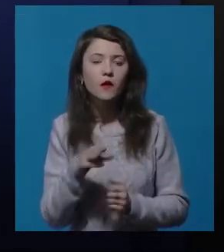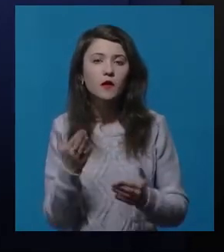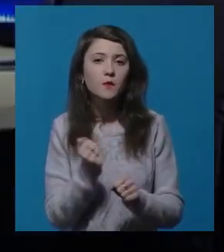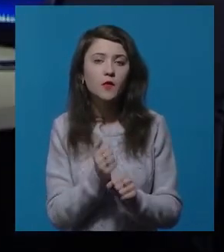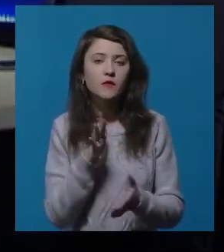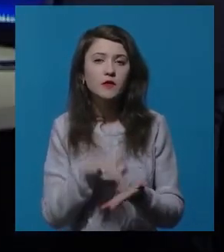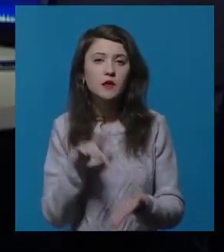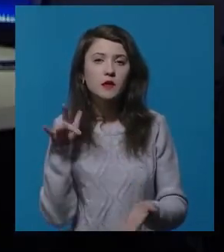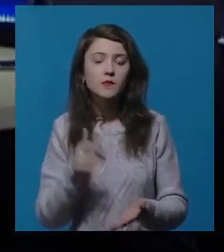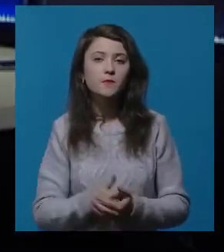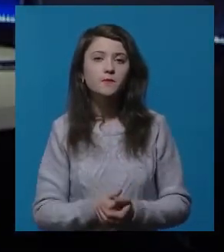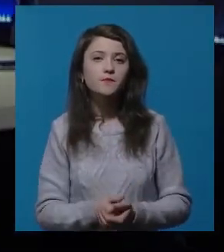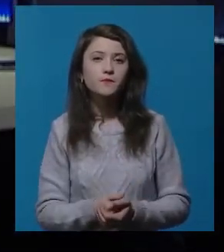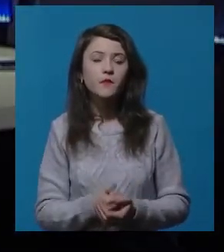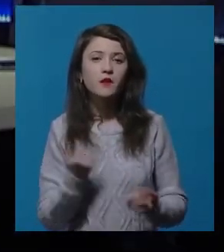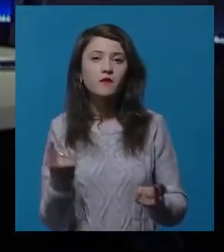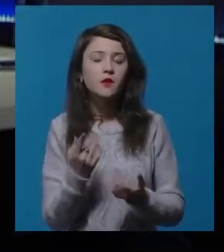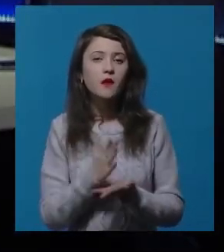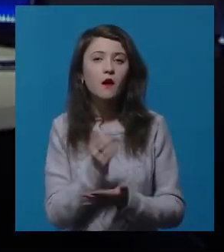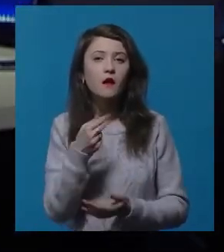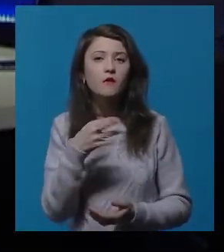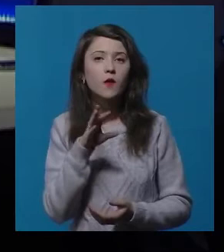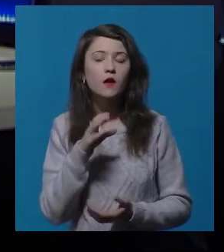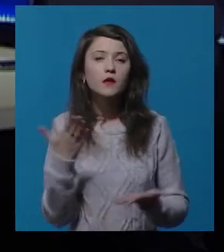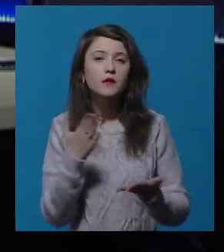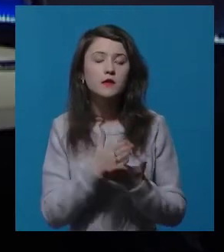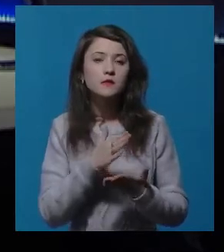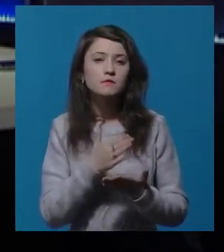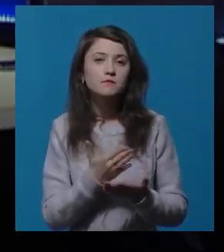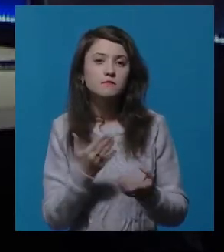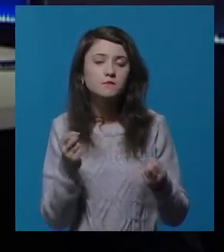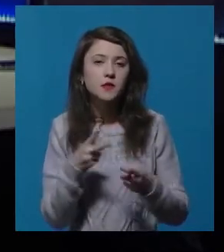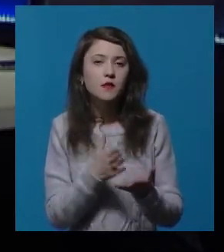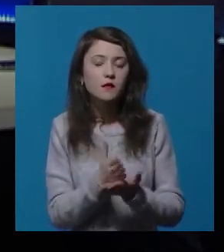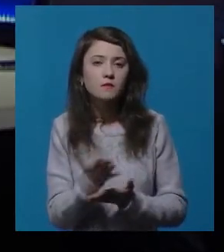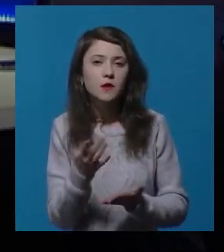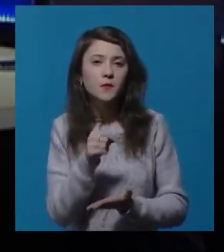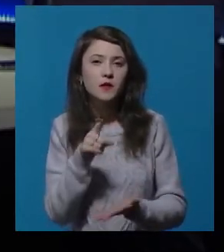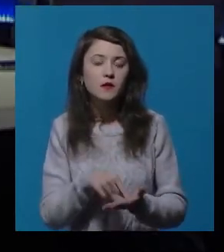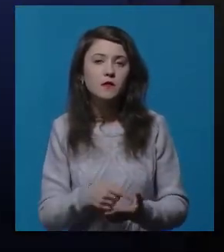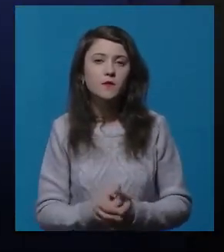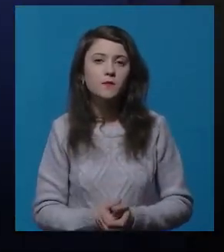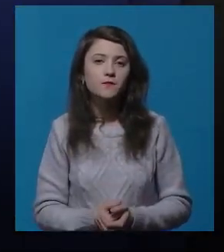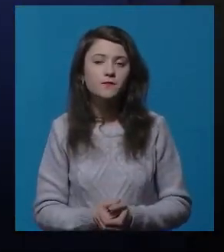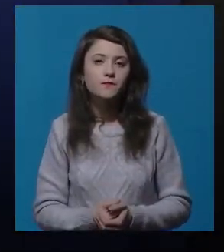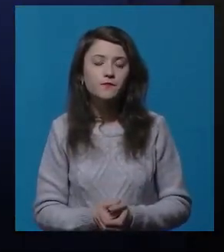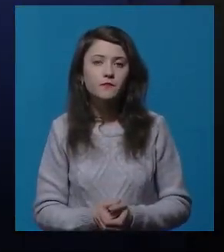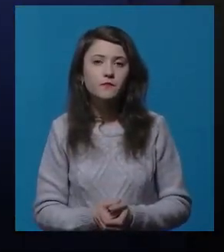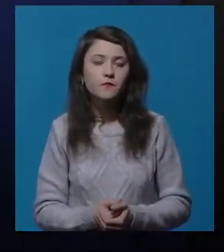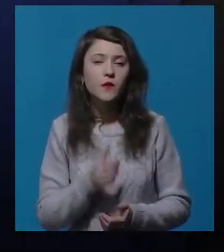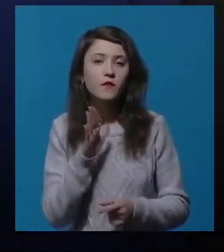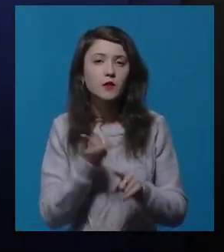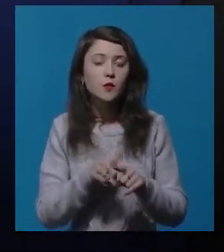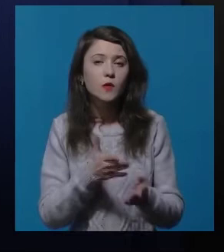І, звичайно, є адвокати, які вузько спеціалізуються на певних конкретних питаннях. Ну, так, в правах. Так, в цьому